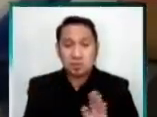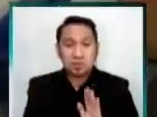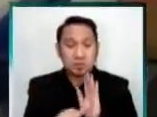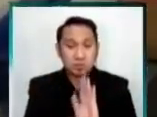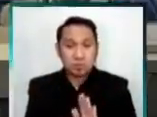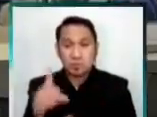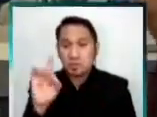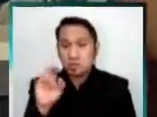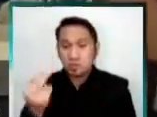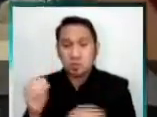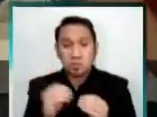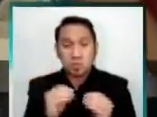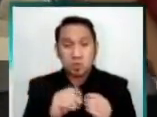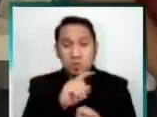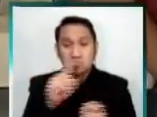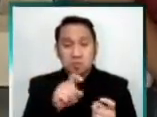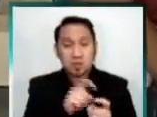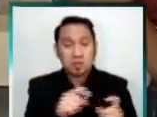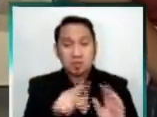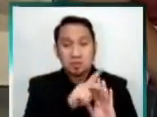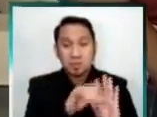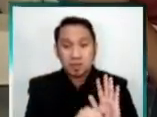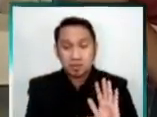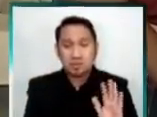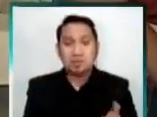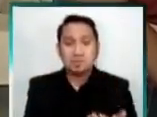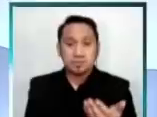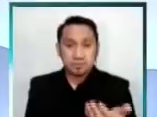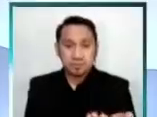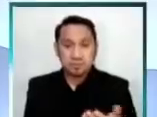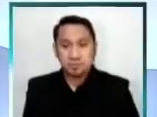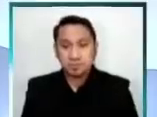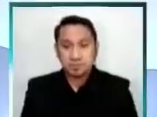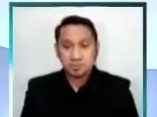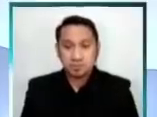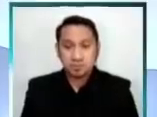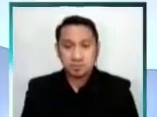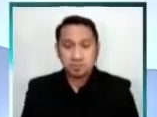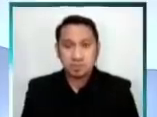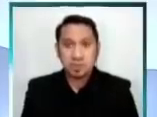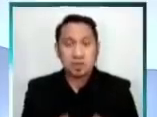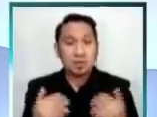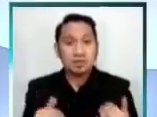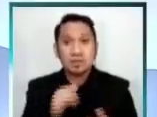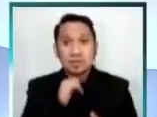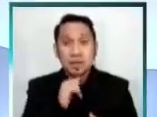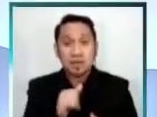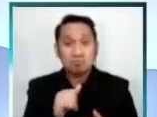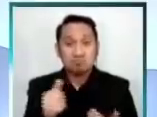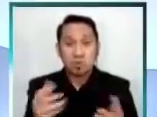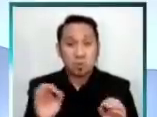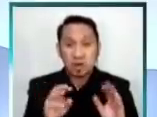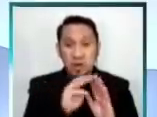mas specific na protocols. Lay Alves, GMA News. Hindi magpapatupad ng martial law o total lockdown